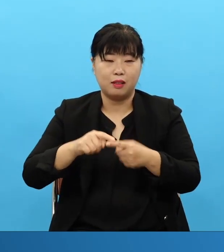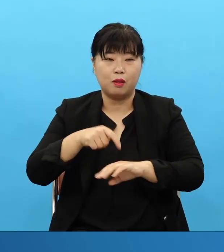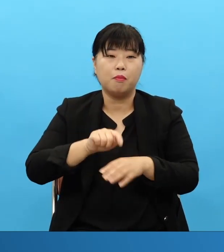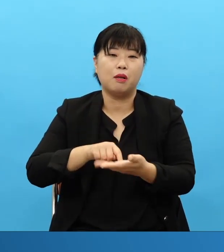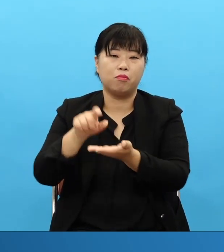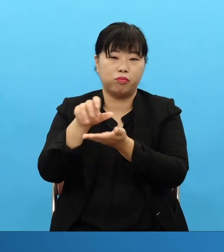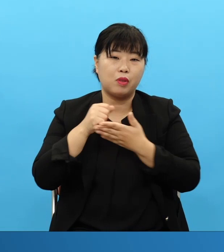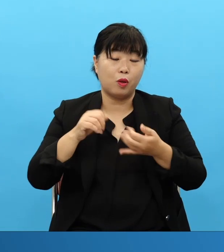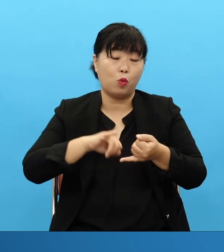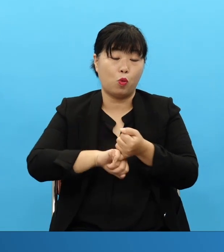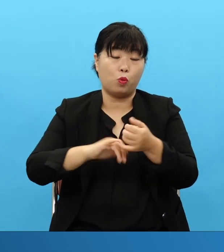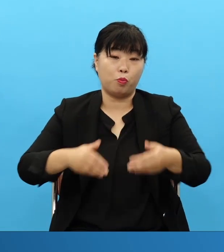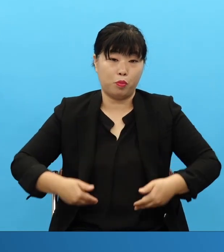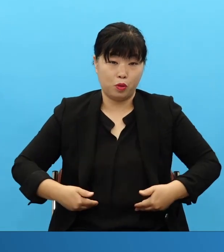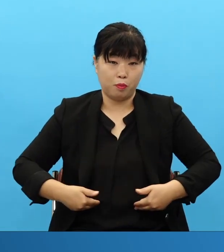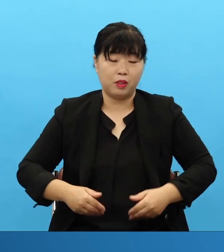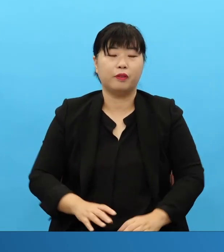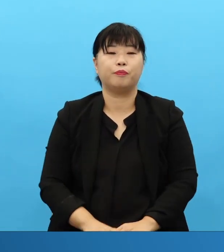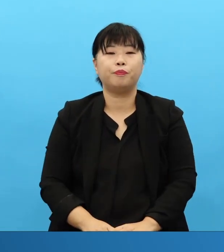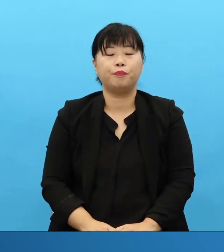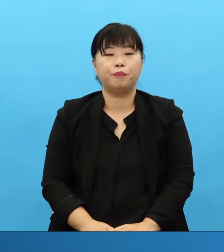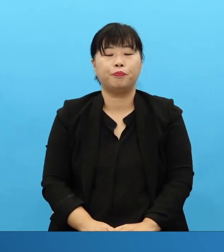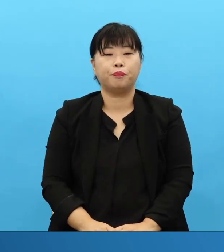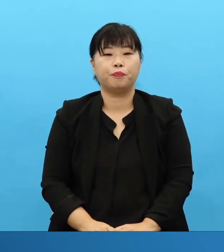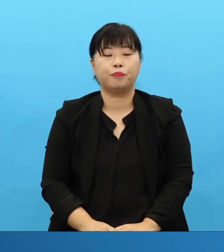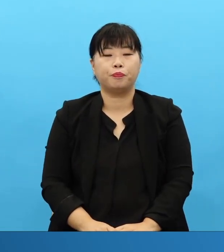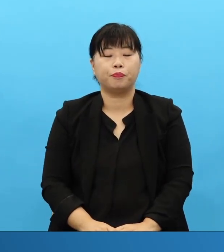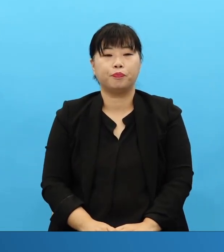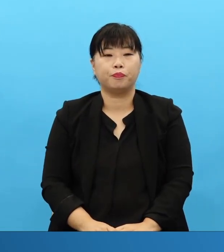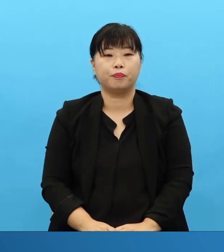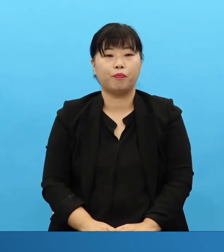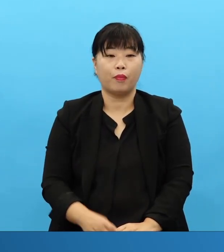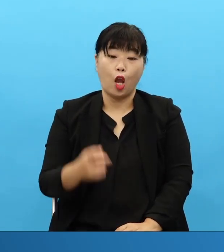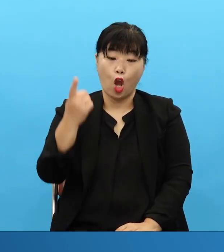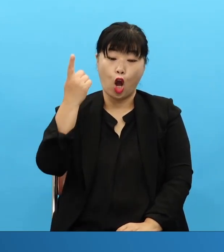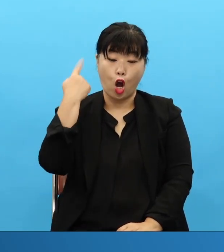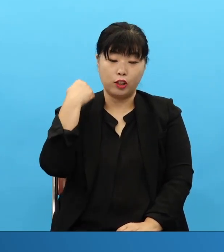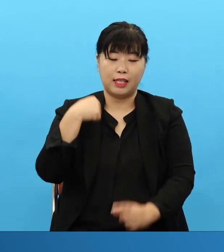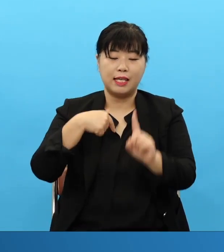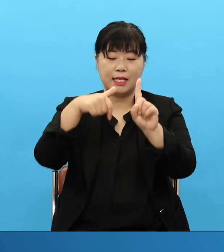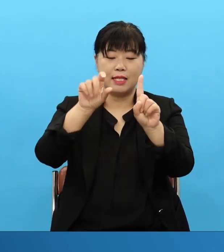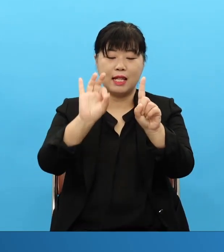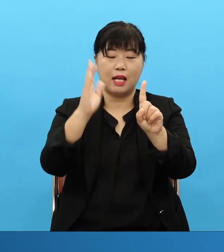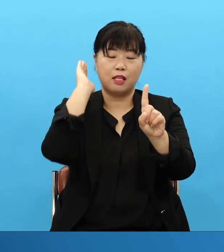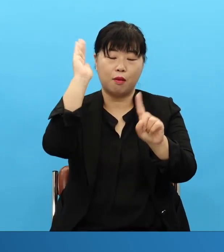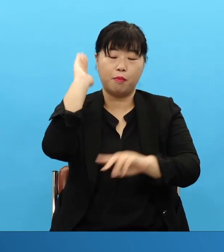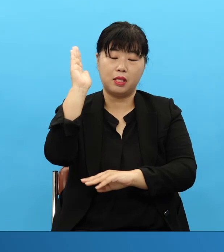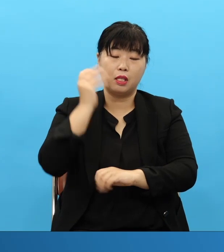첫째입니다. First of all, 여러분이 어제 얘기한 대로 as I said yesterday,